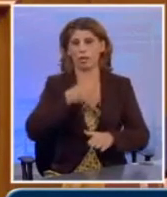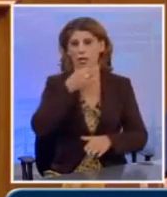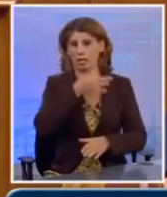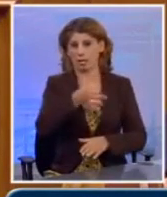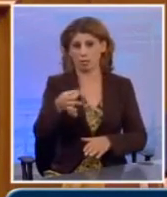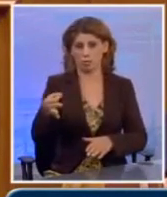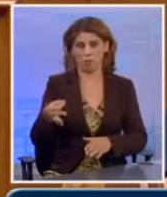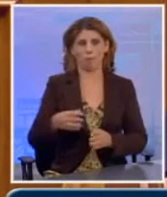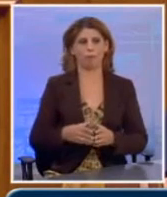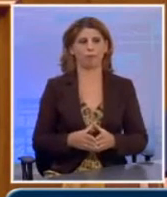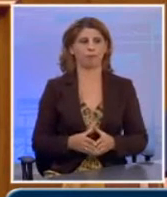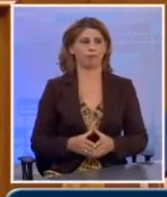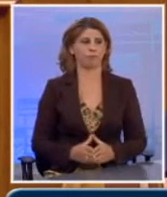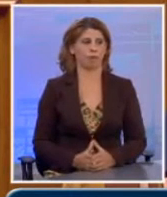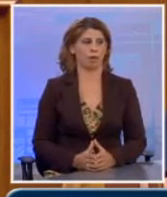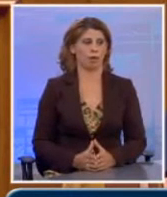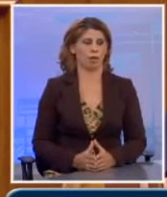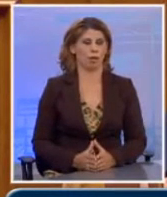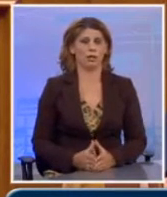στα γεγονότα